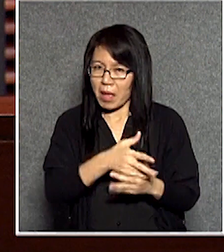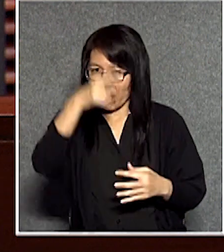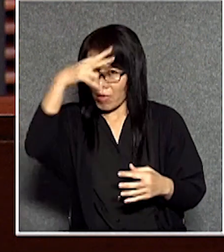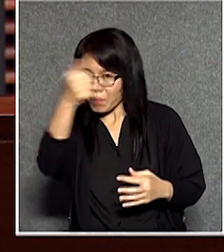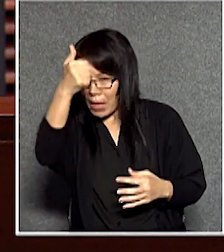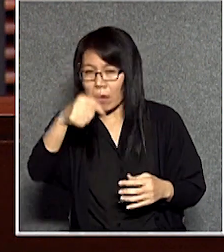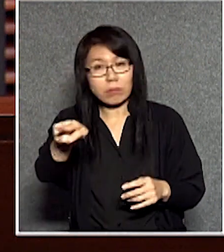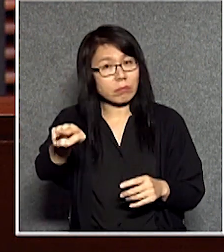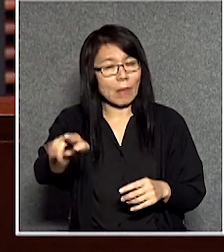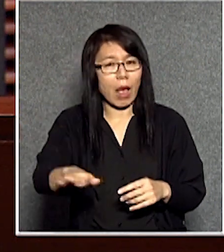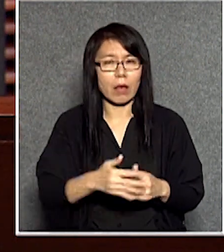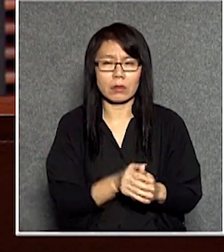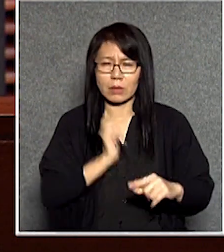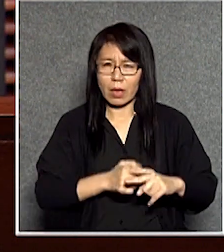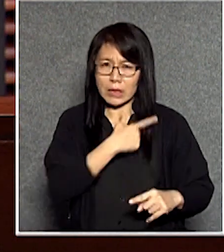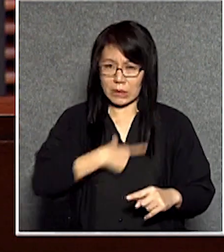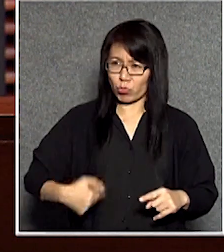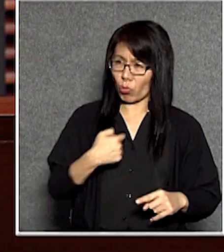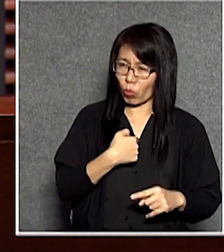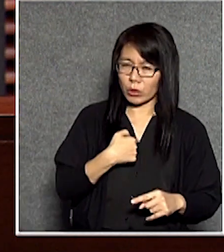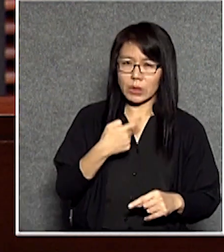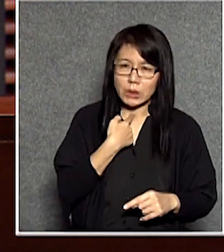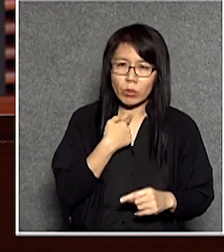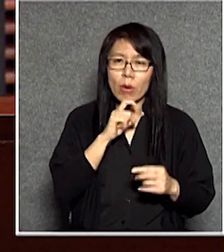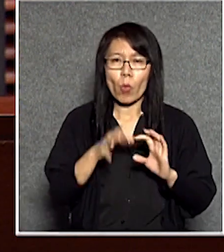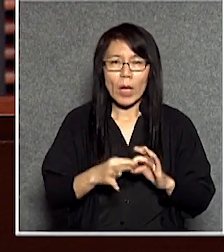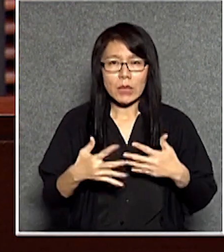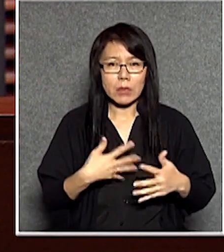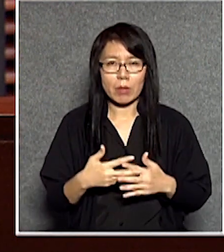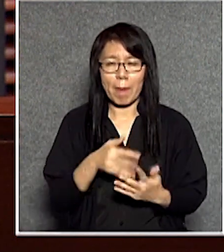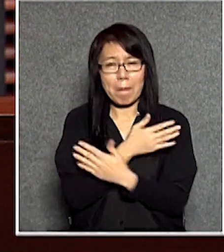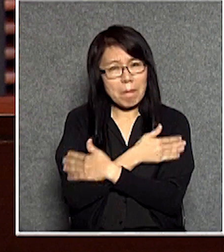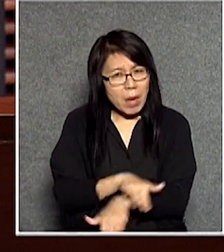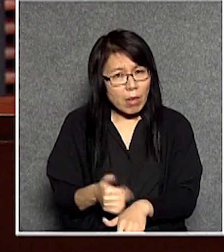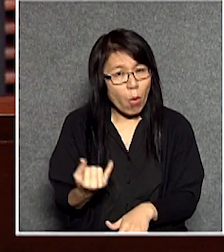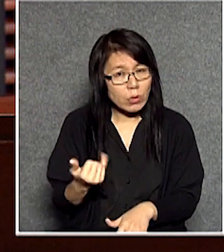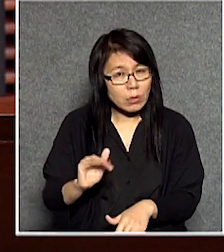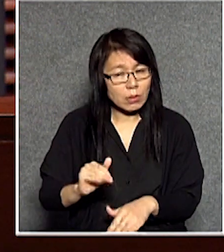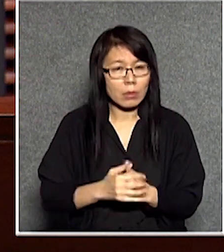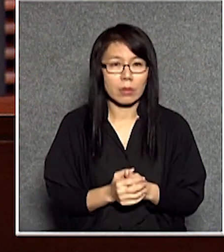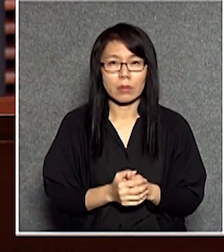首，難道作為議員的我們是能夠對這件事視若無睹嗎？主席，